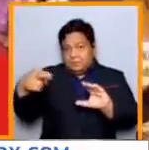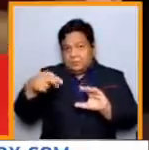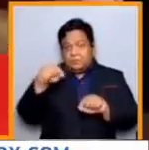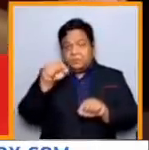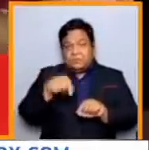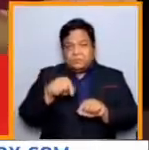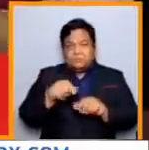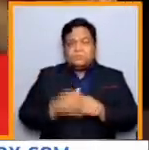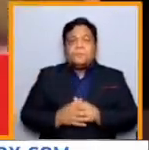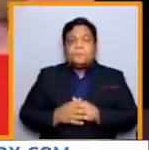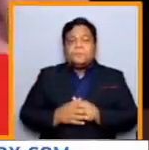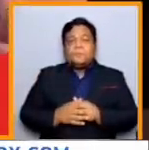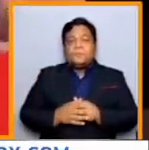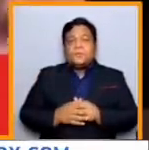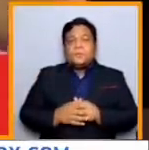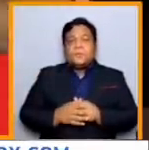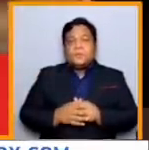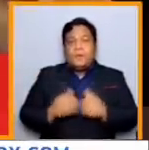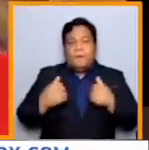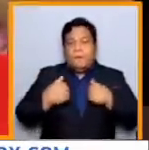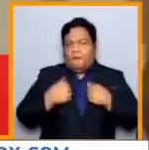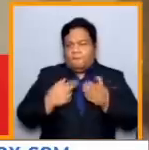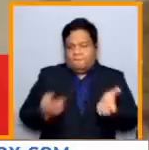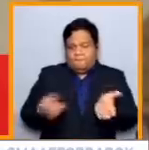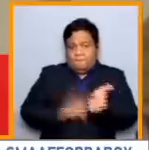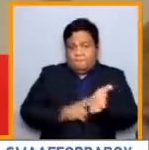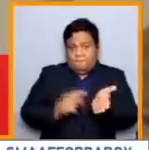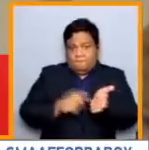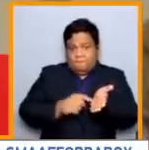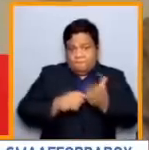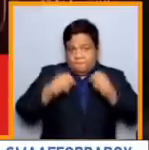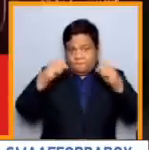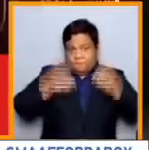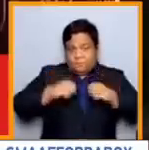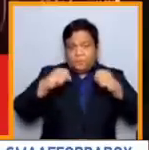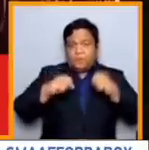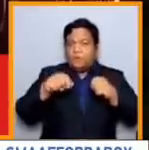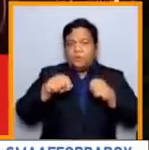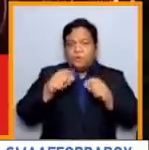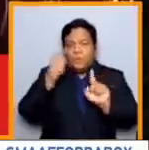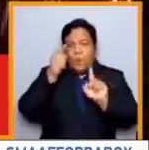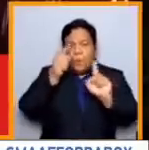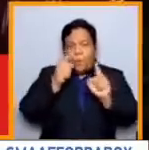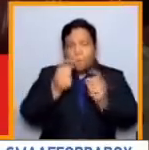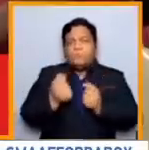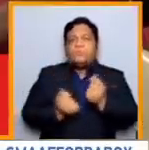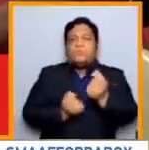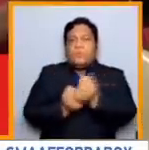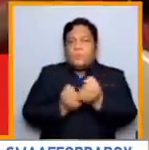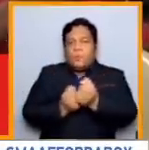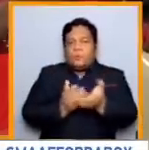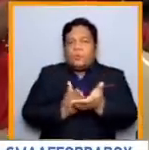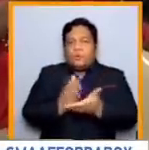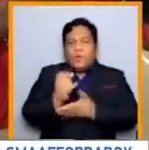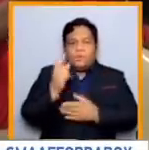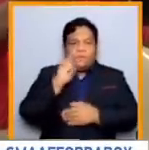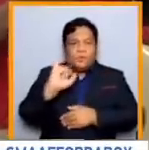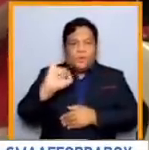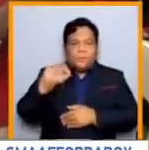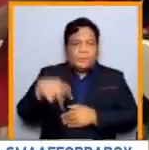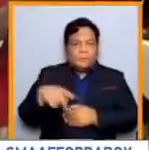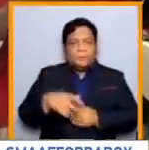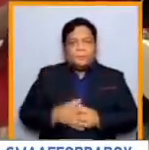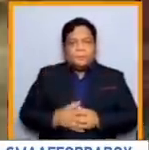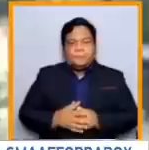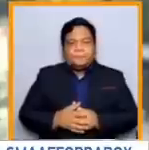bubungan. Pumirma sila sa isang kasunduan na nagsusulong ng karapatan at kapakanan ng mga katutubo.